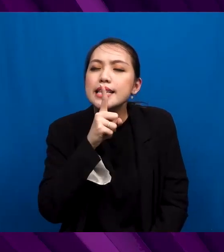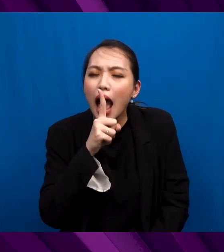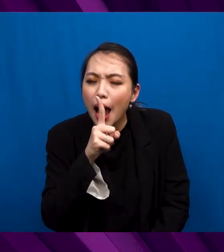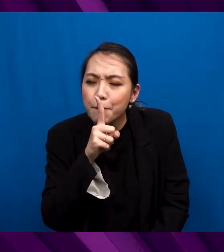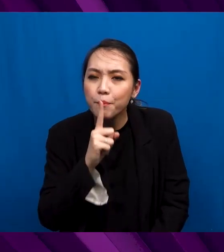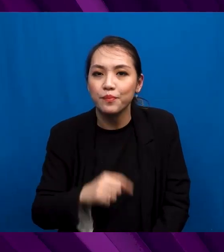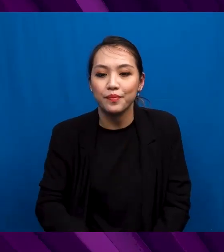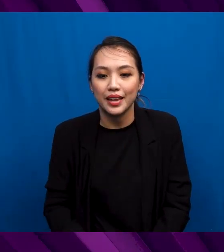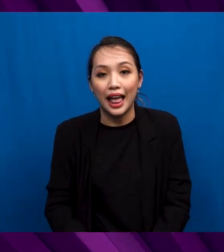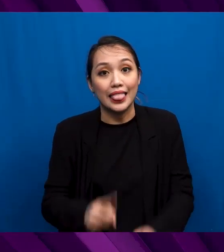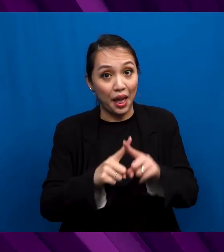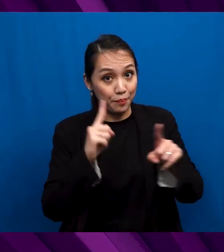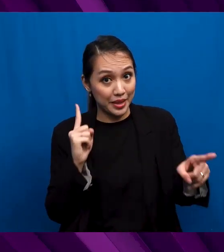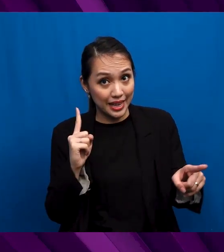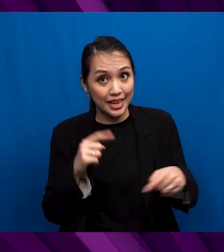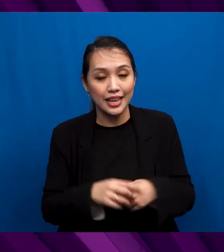namanya